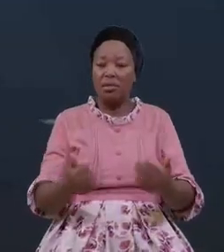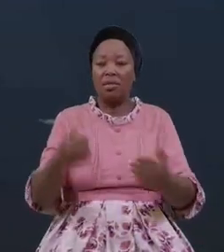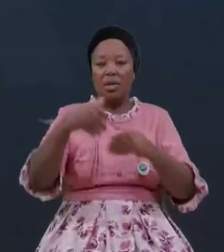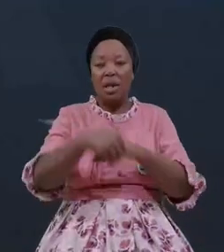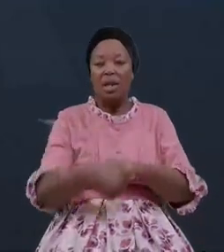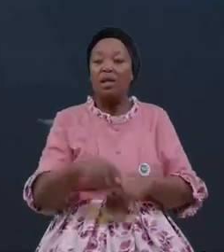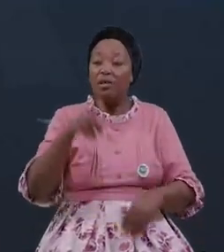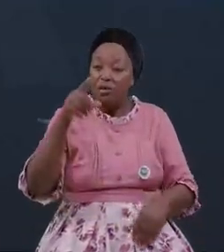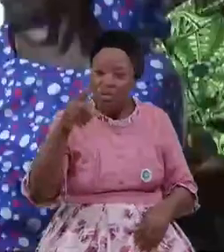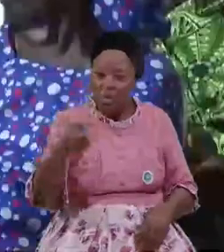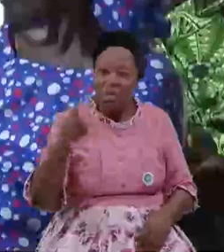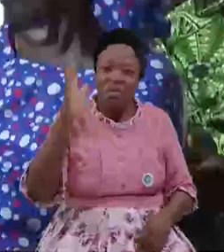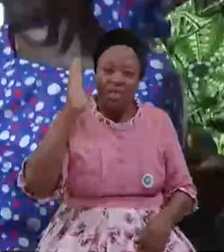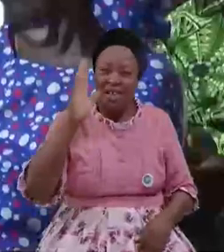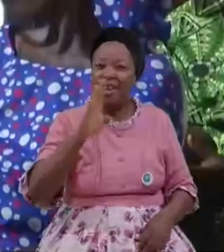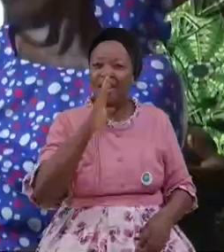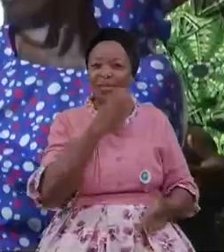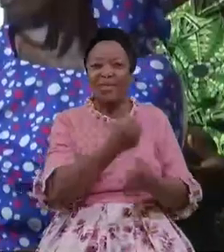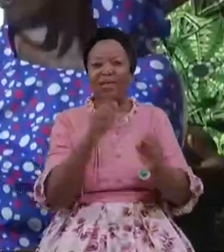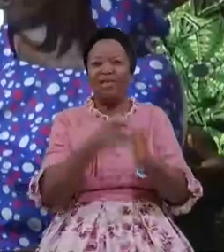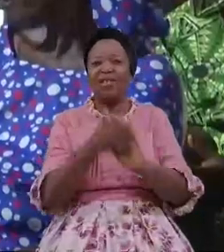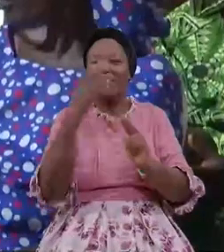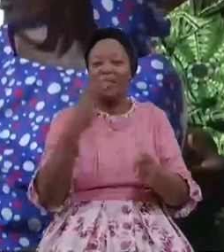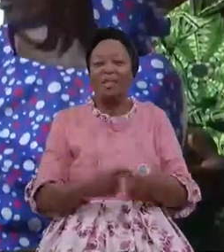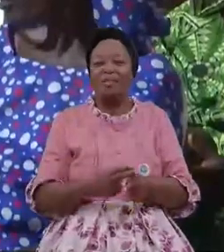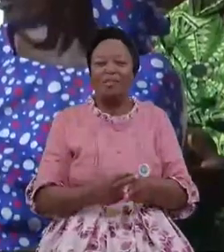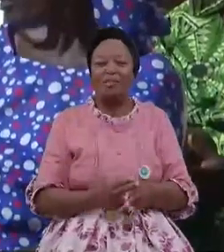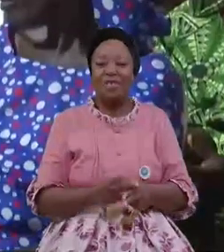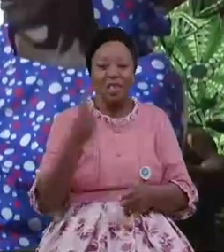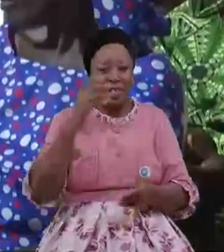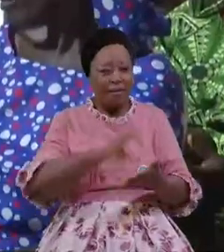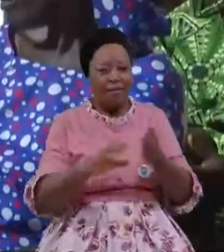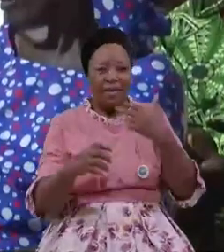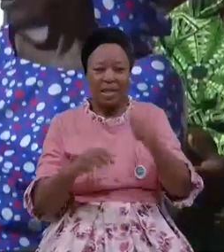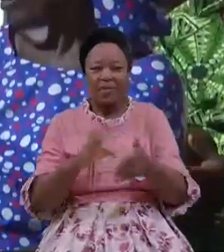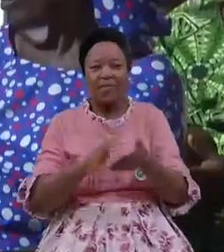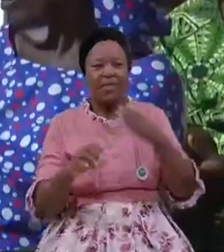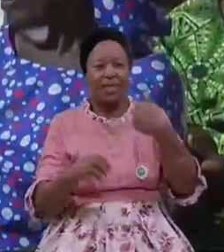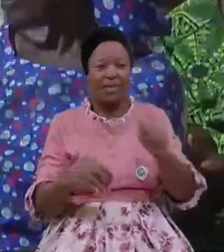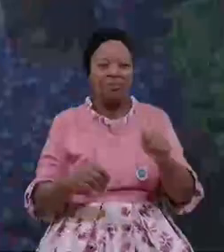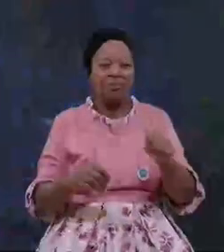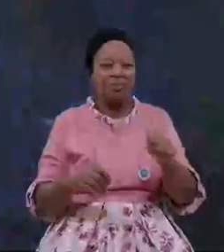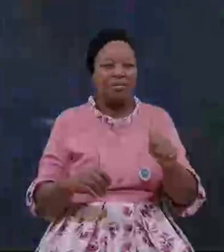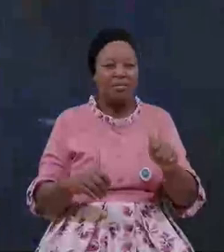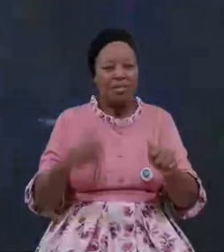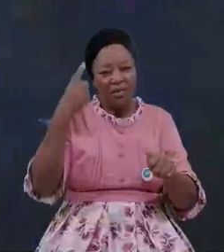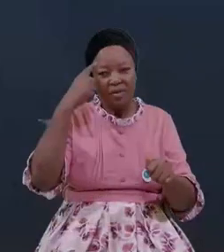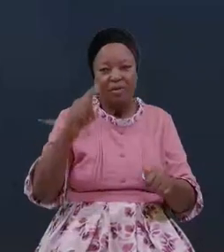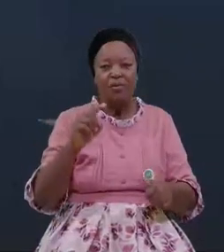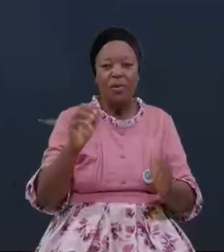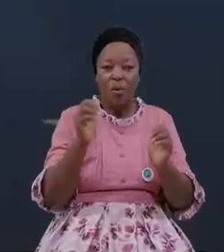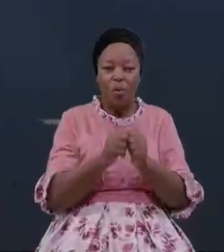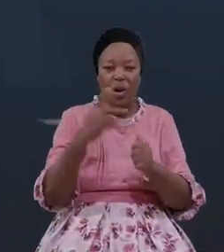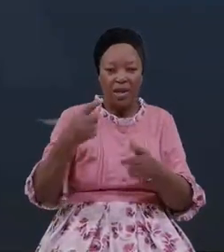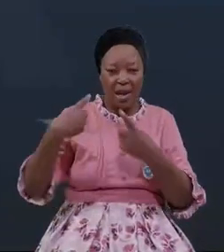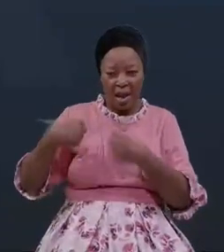crois dans ton cœur que Dieu l'a ressuscité des morts ce soir tu seras sauvé et le verset 1 dit car